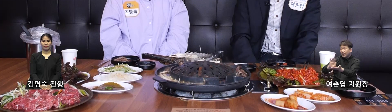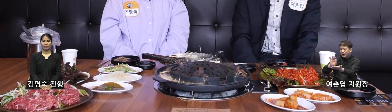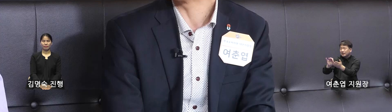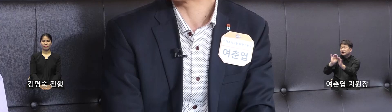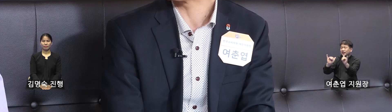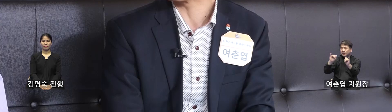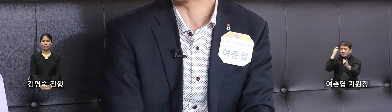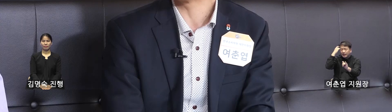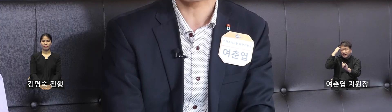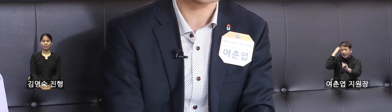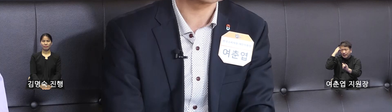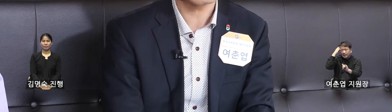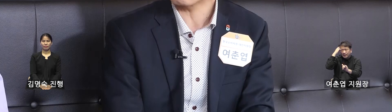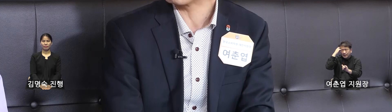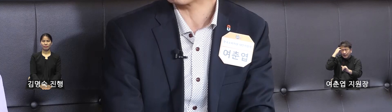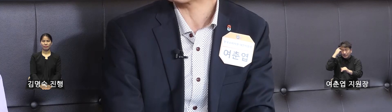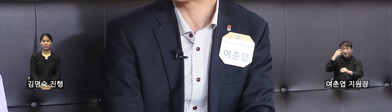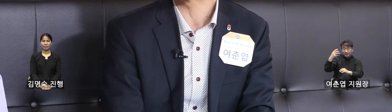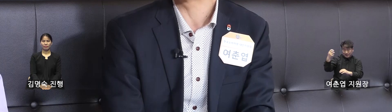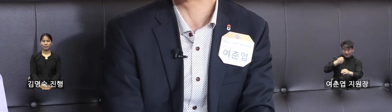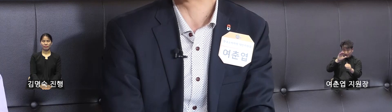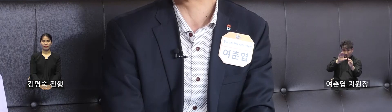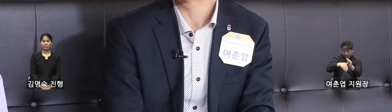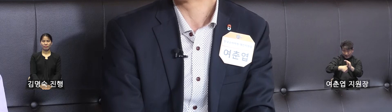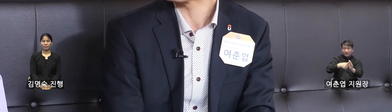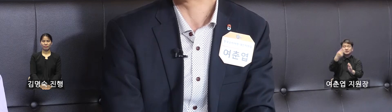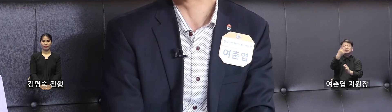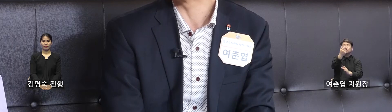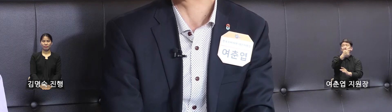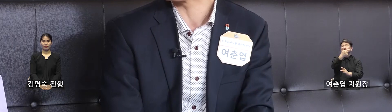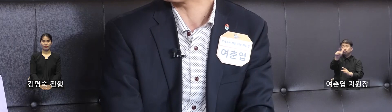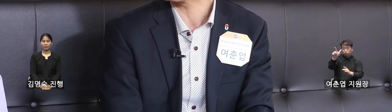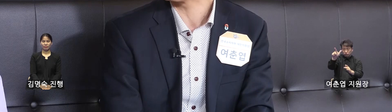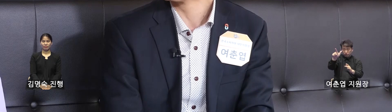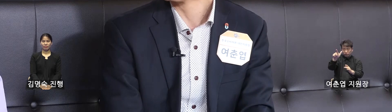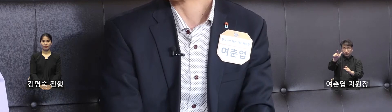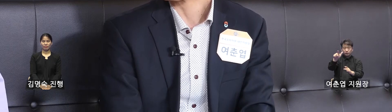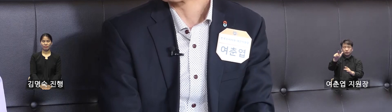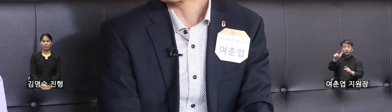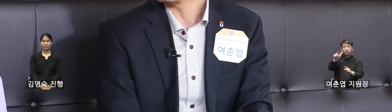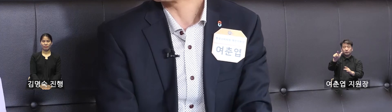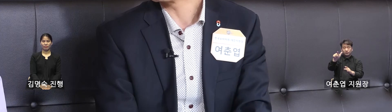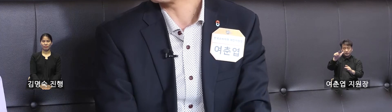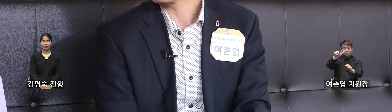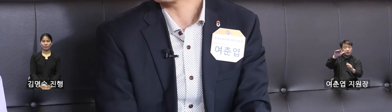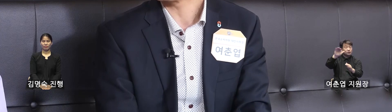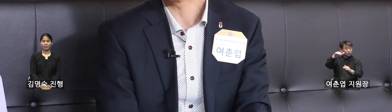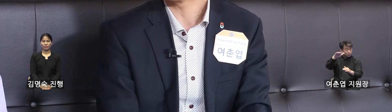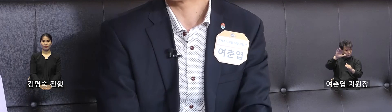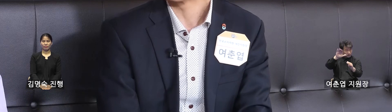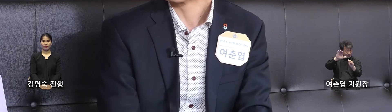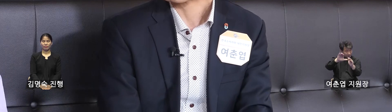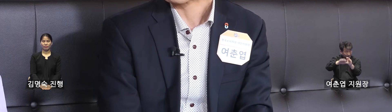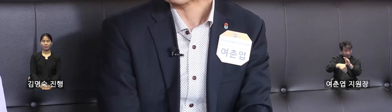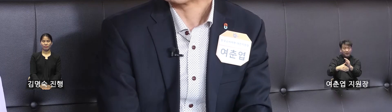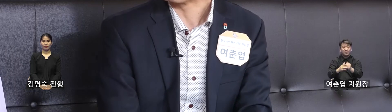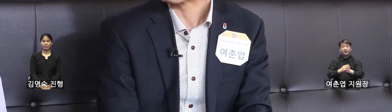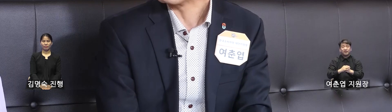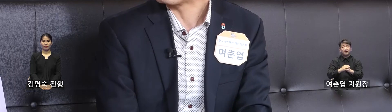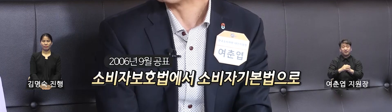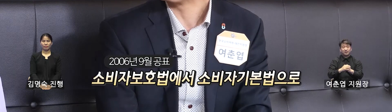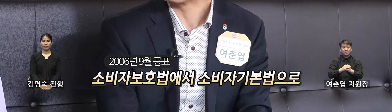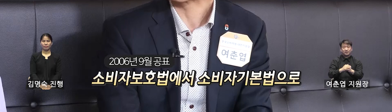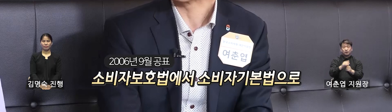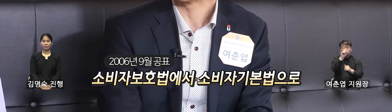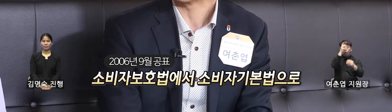판단이 선 시기가 2000년도 2006년 7년 그 시기예요. 그 시기에 이제